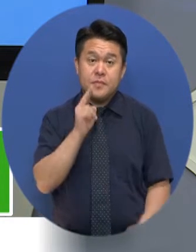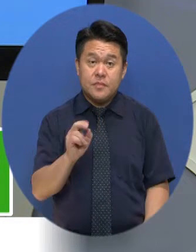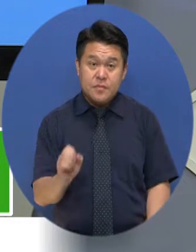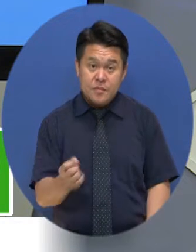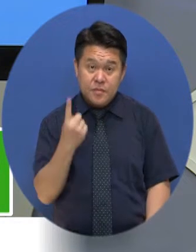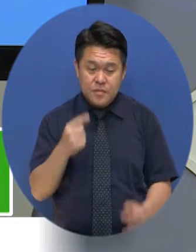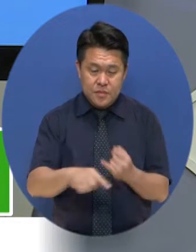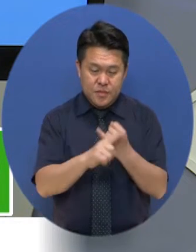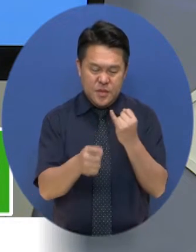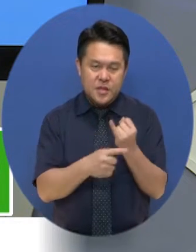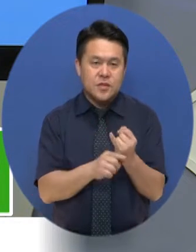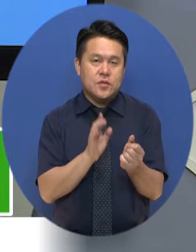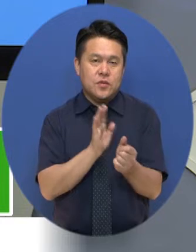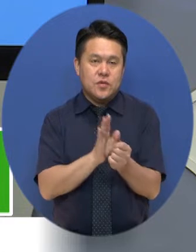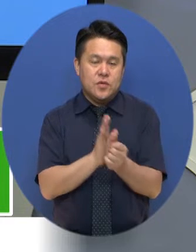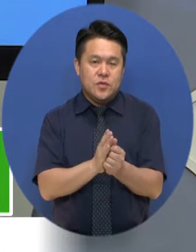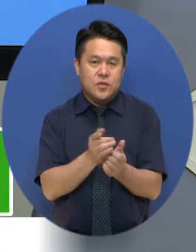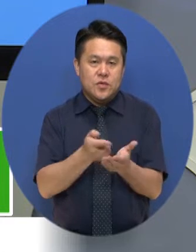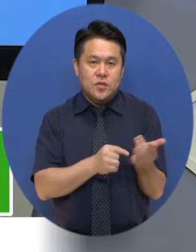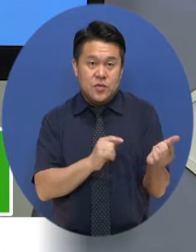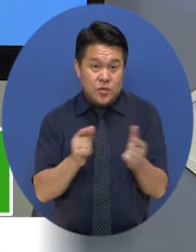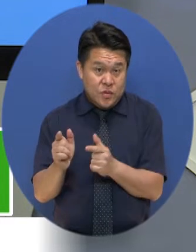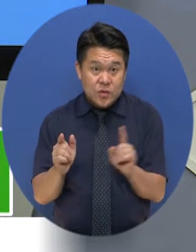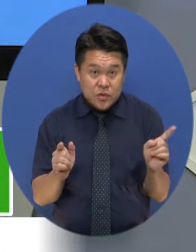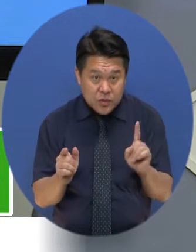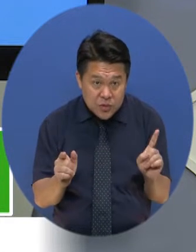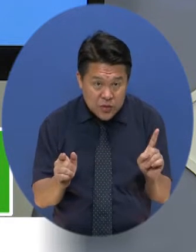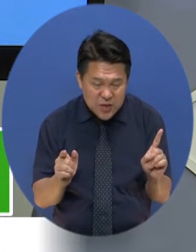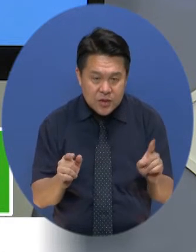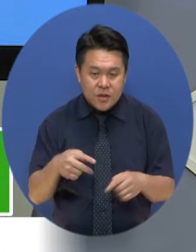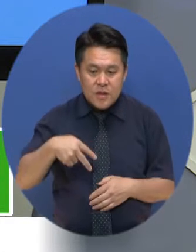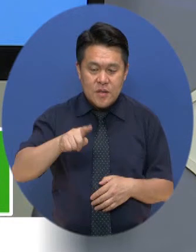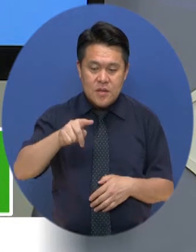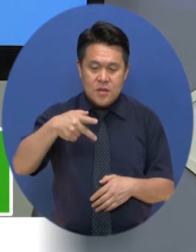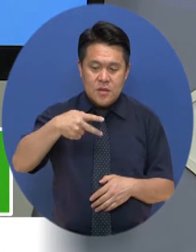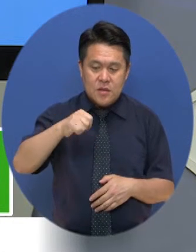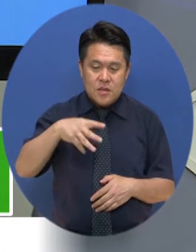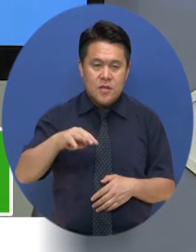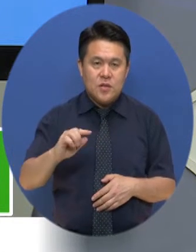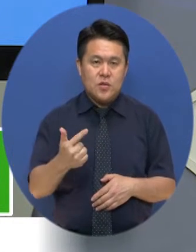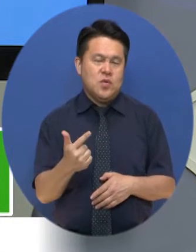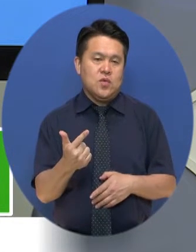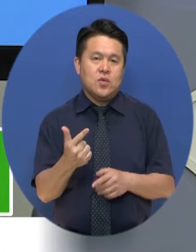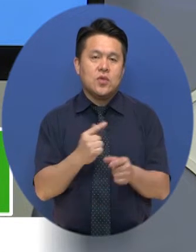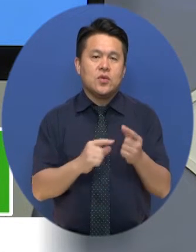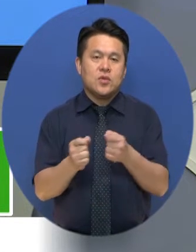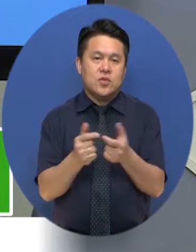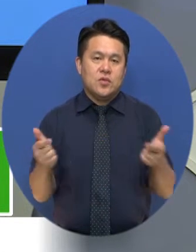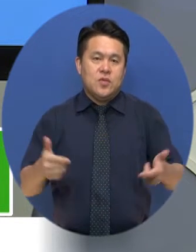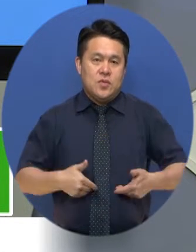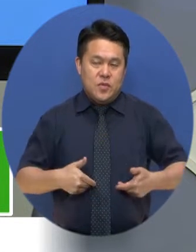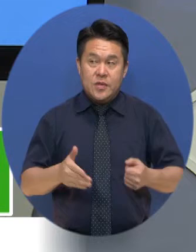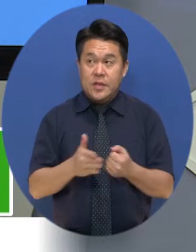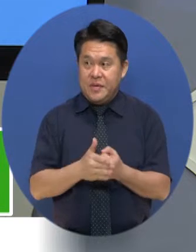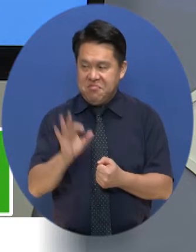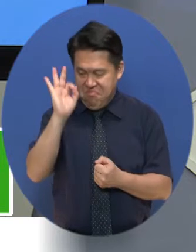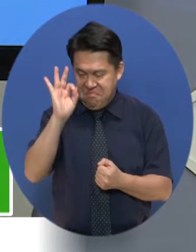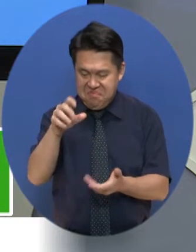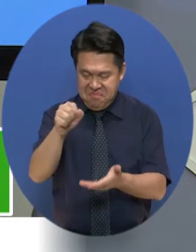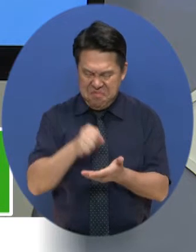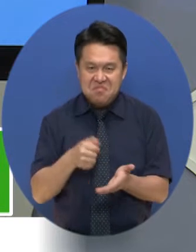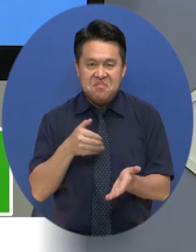나님 시술 지원대상을 사실혼 관계에 있는 부부 5일 까지 확대할 필요가 있다는 지적을 반영한 정책입니다